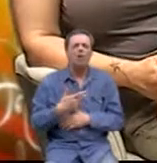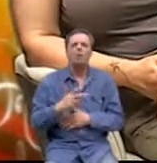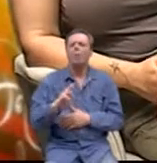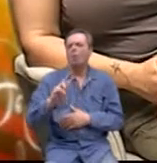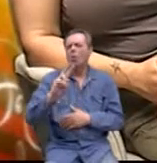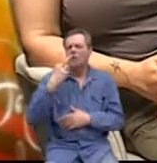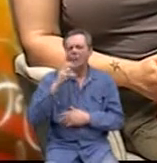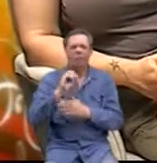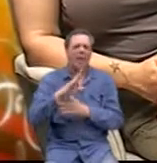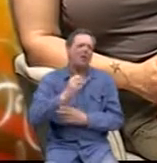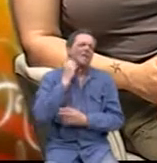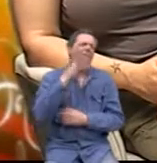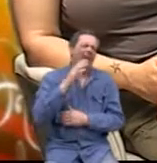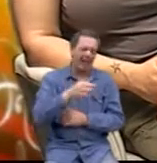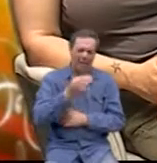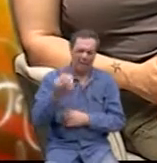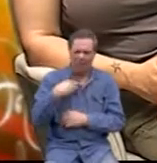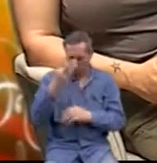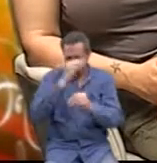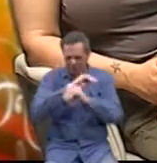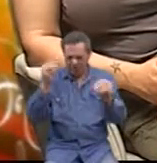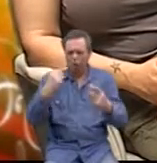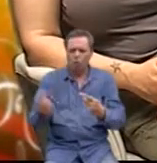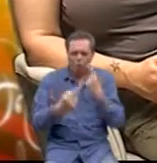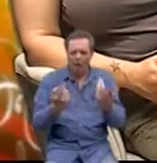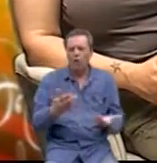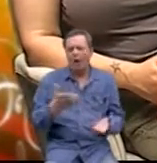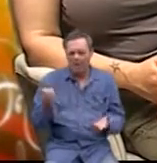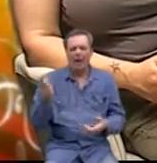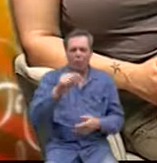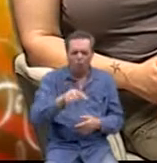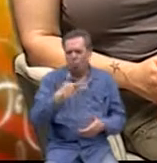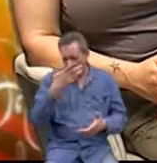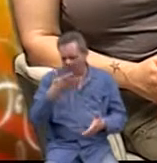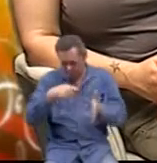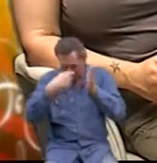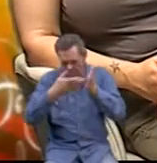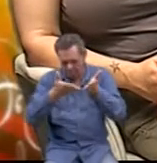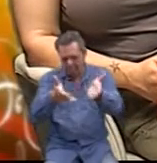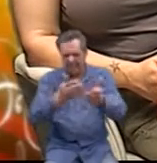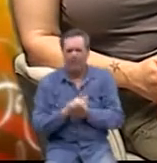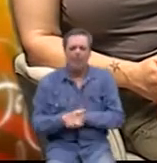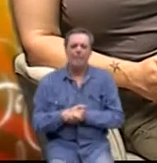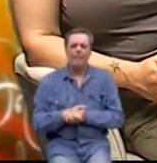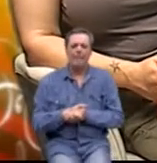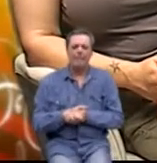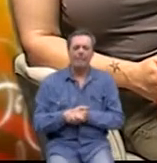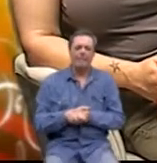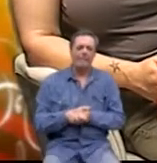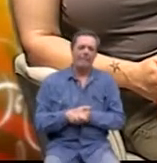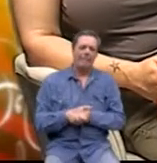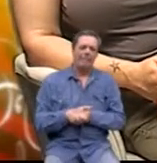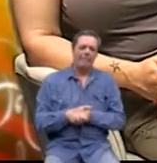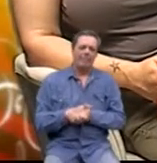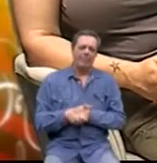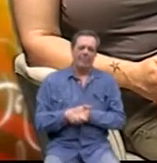Uvijek. Da, mi ćemo ih obavijestiti što se događa, pa oni neka dođu i poprate, da. Sudjeluju, ja probaju. Ja pozivam sad svoje kolegice da